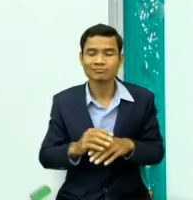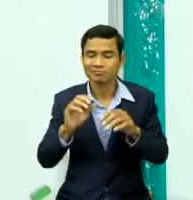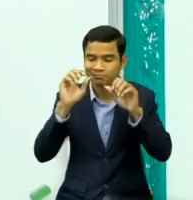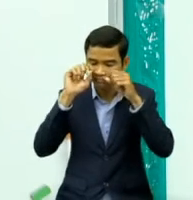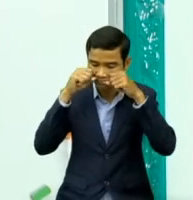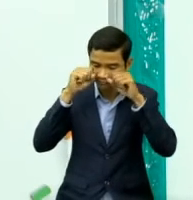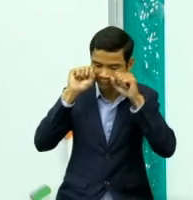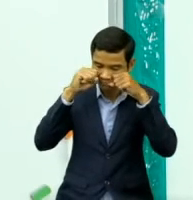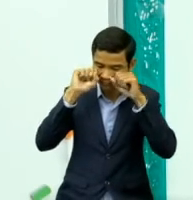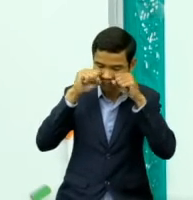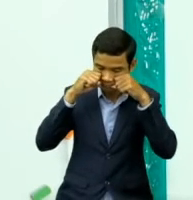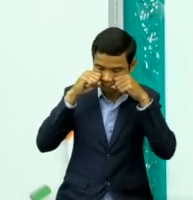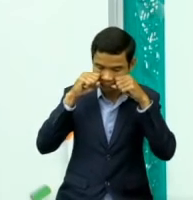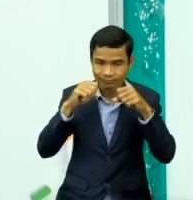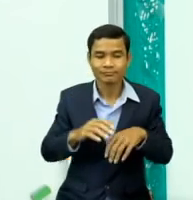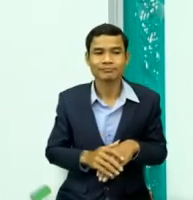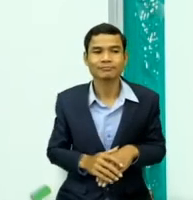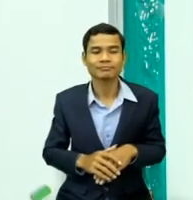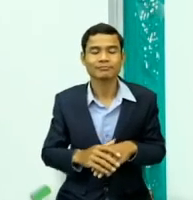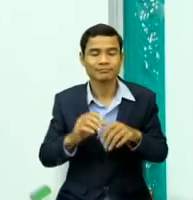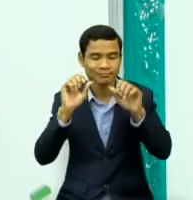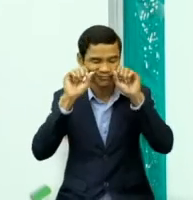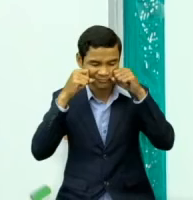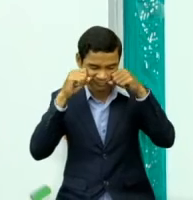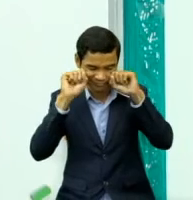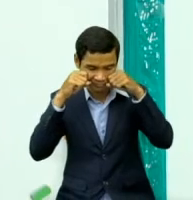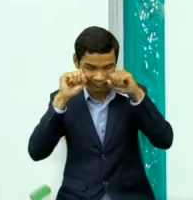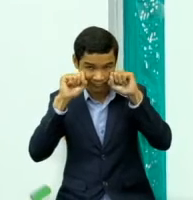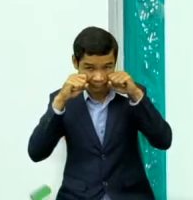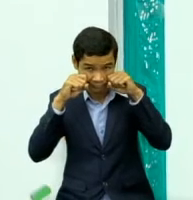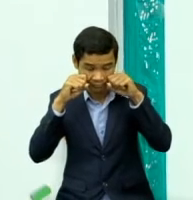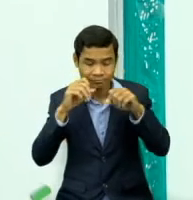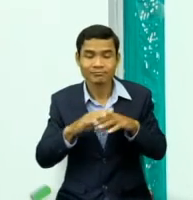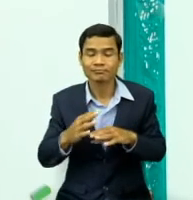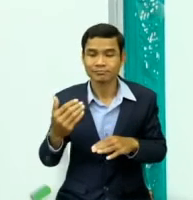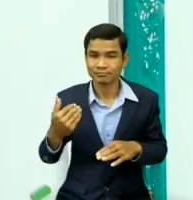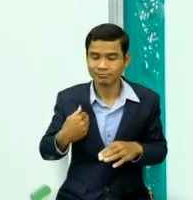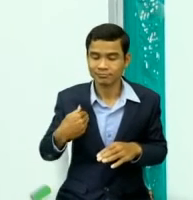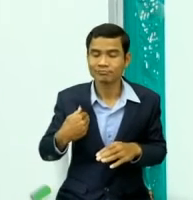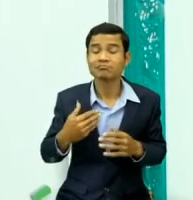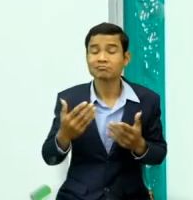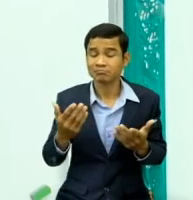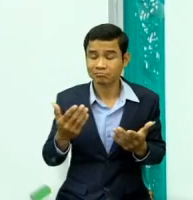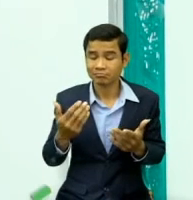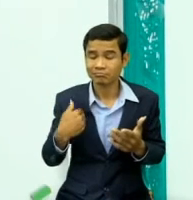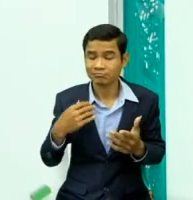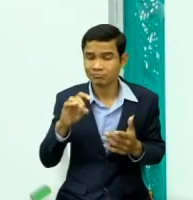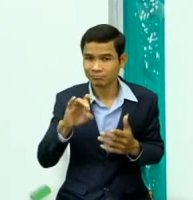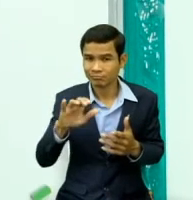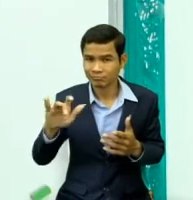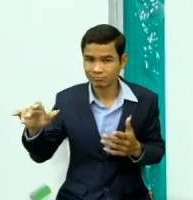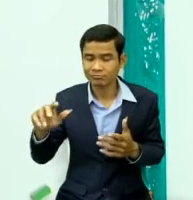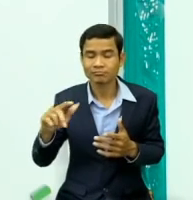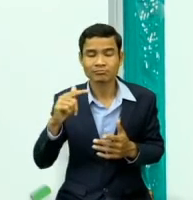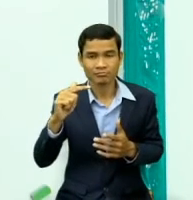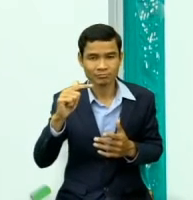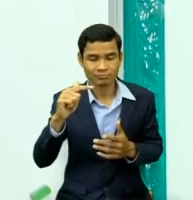ngò chà ngay ngò miền chà